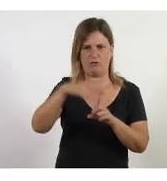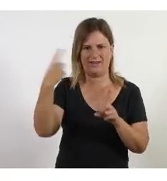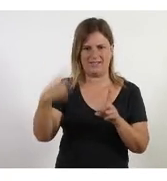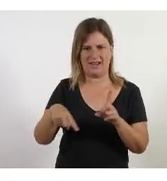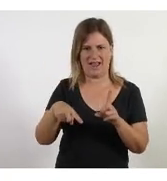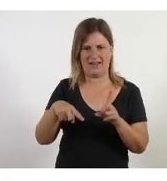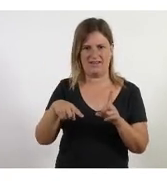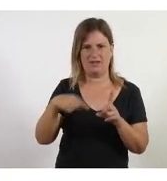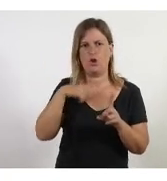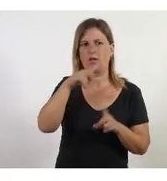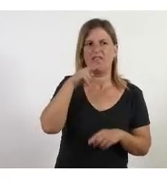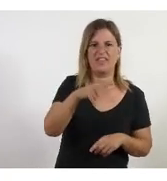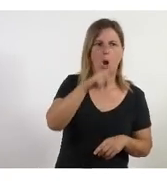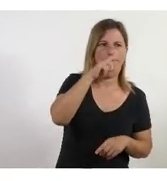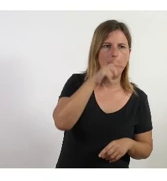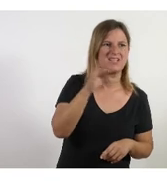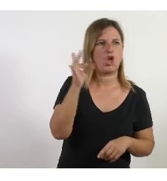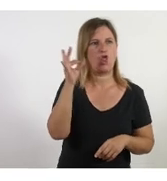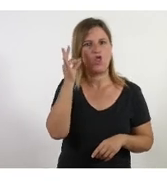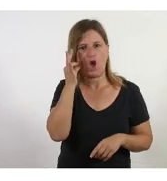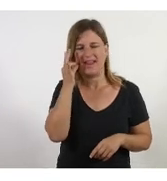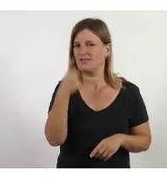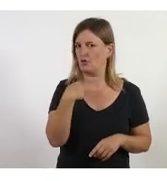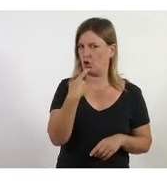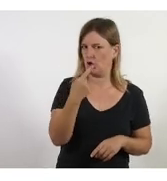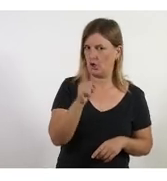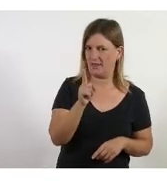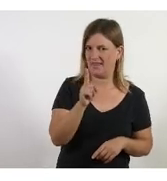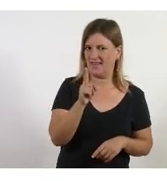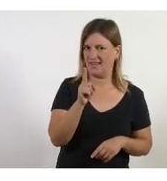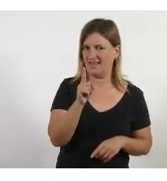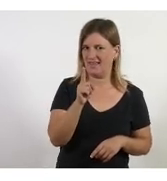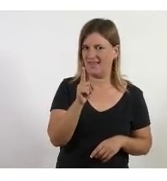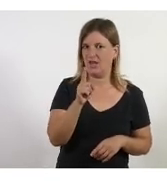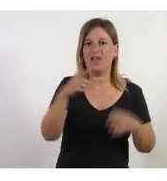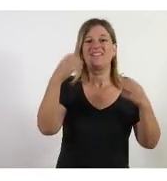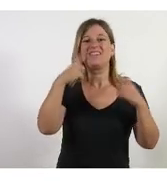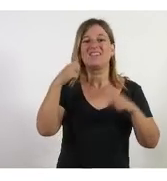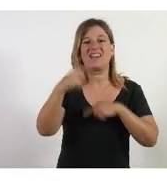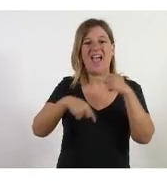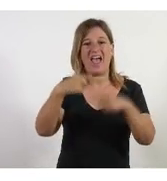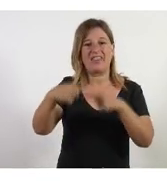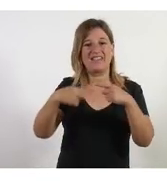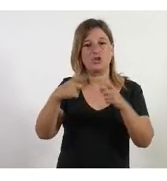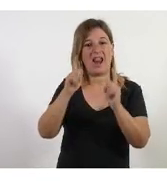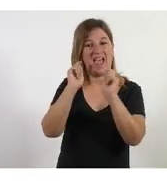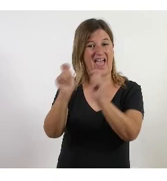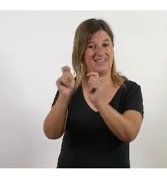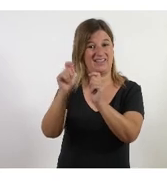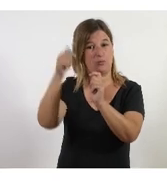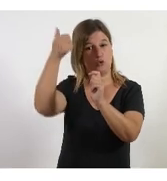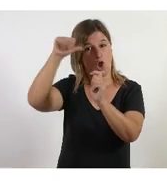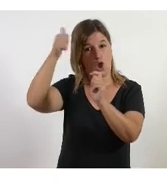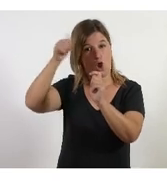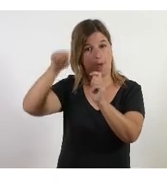no parlo d'homes i dones en aquesta conversa, sinó que parlo dels atributs que tradicionalment hem atribuït als homes. I